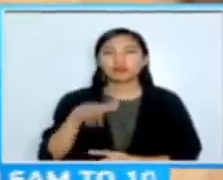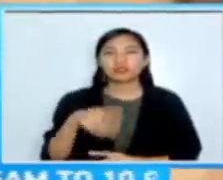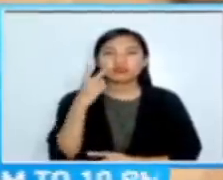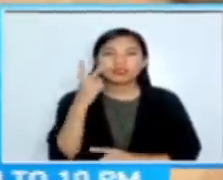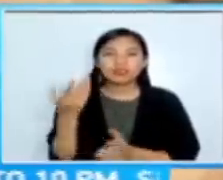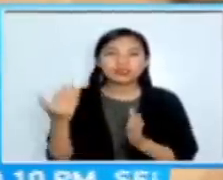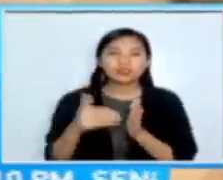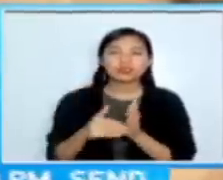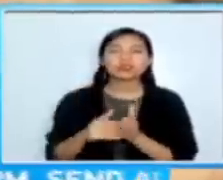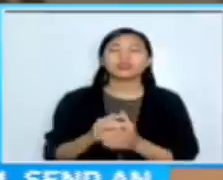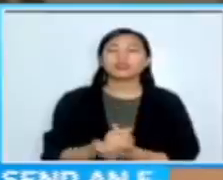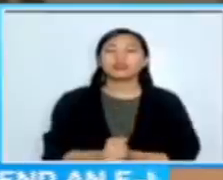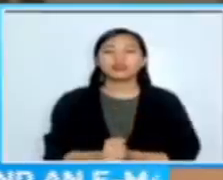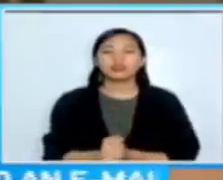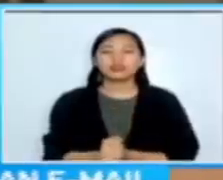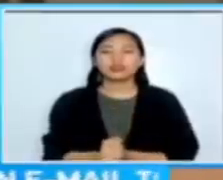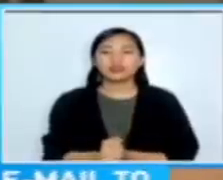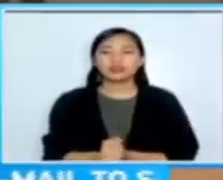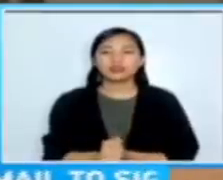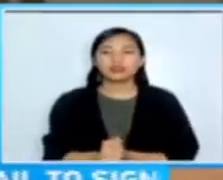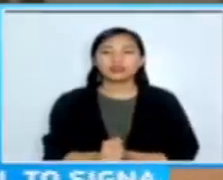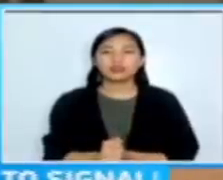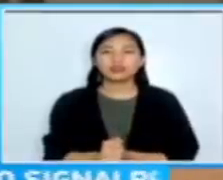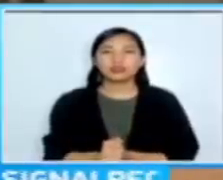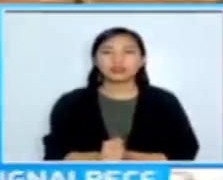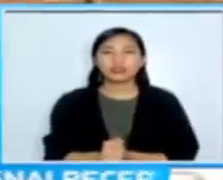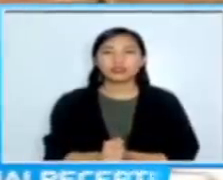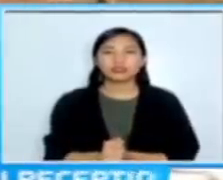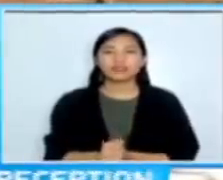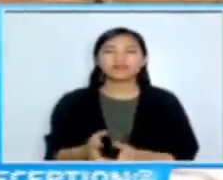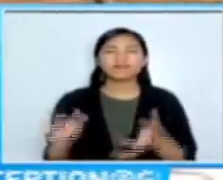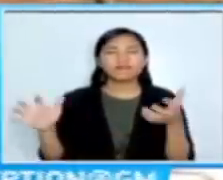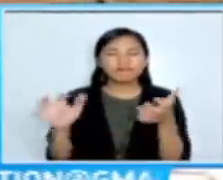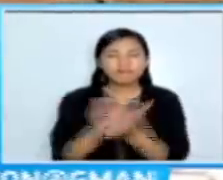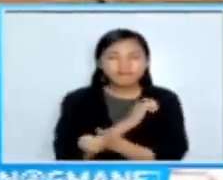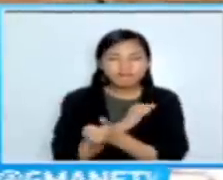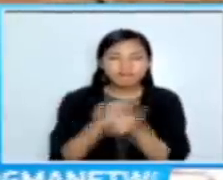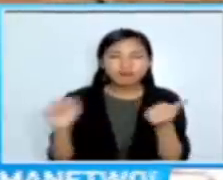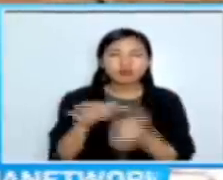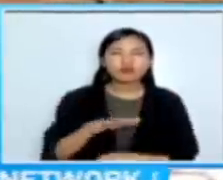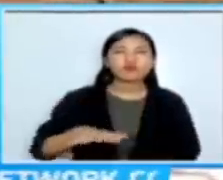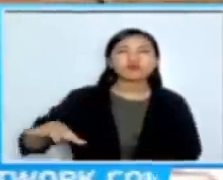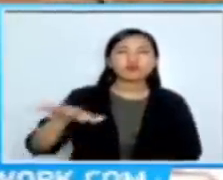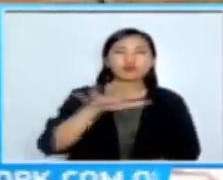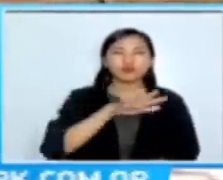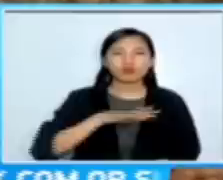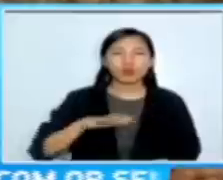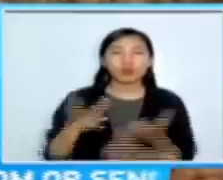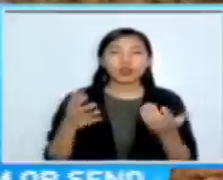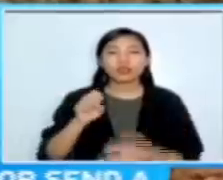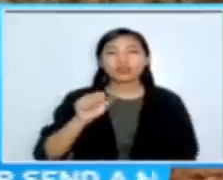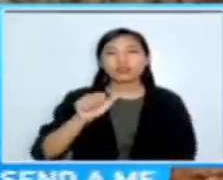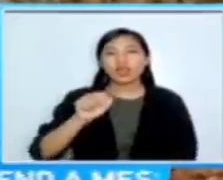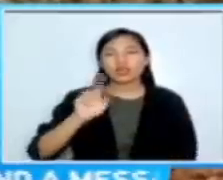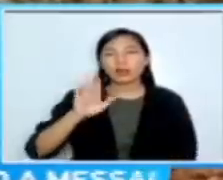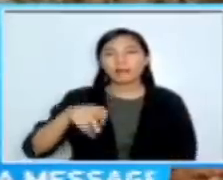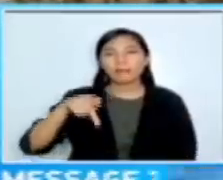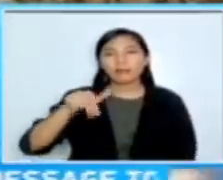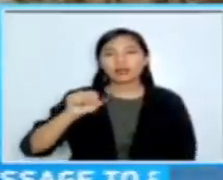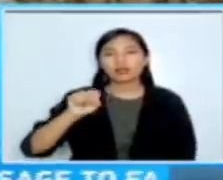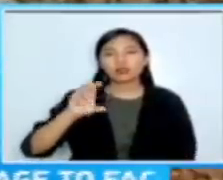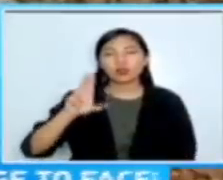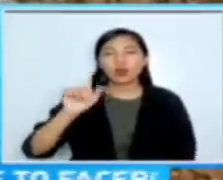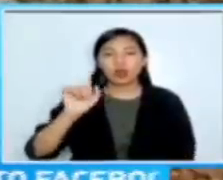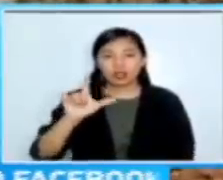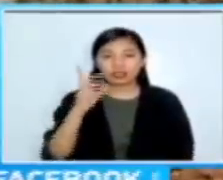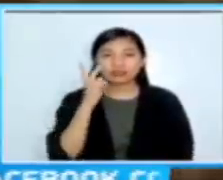Wala pa kaming bahay. Malawak na pinsala ang sasalubong pag narating ang San Pascual, Ubay. Saan man tumingin, may bakas na